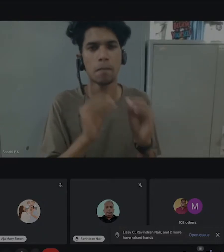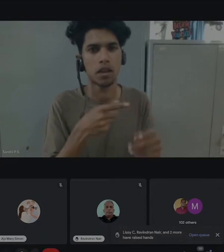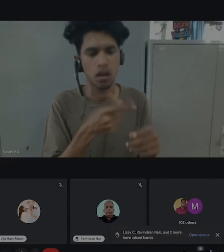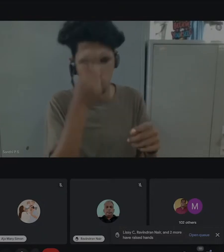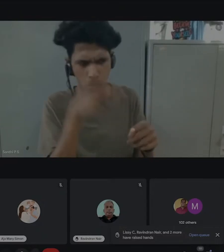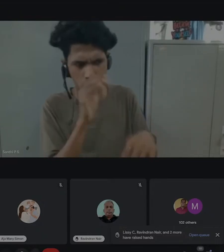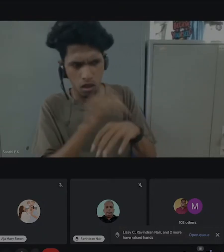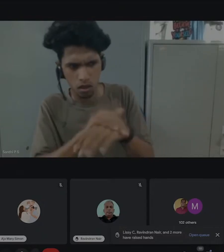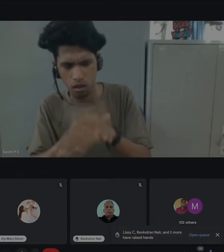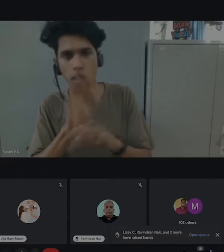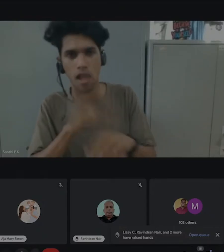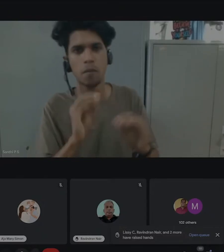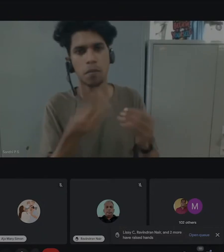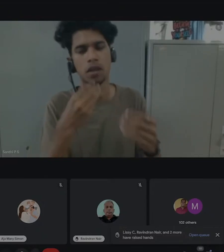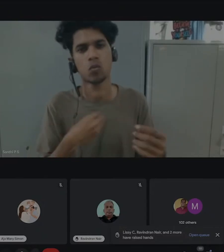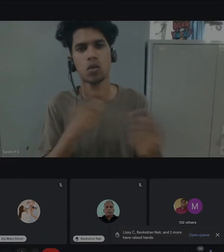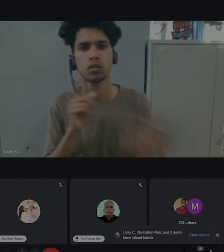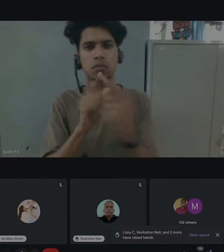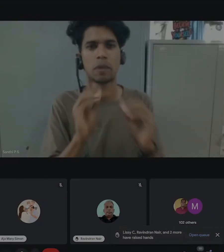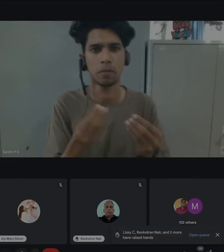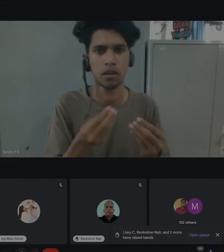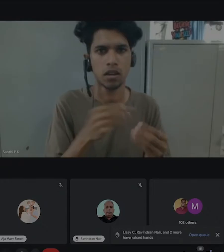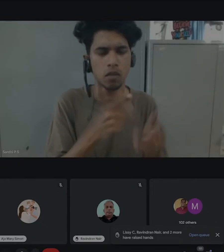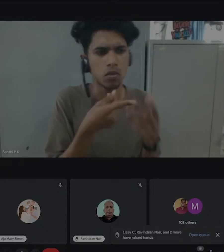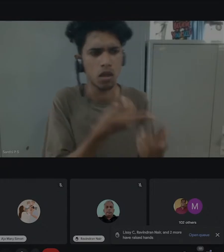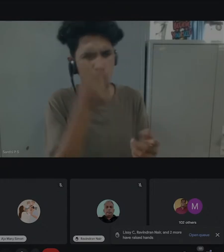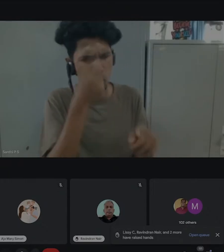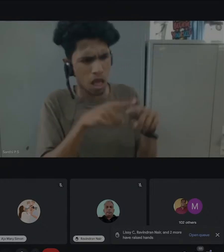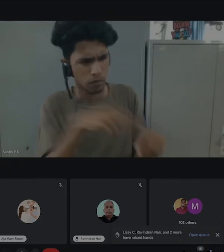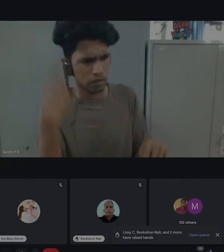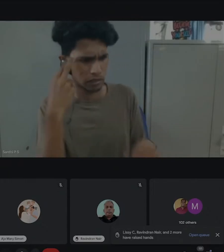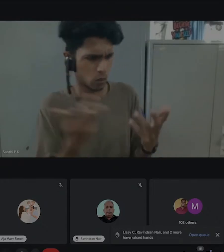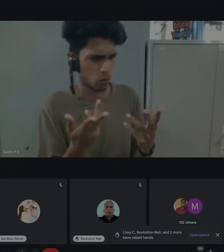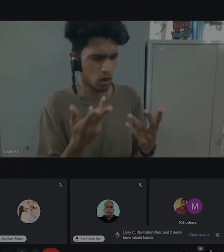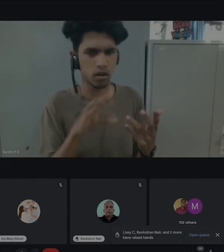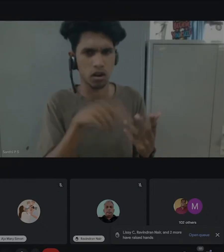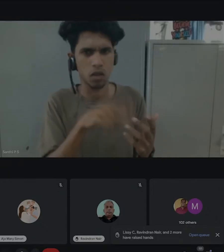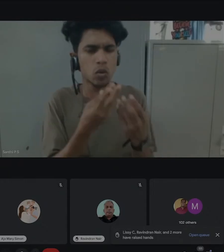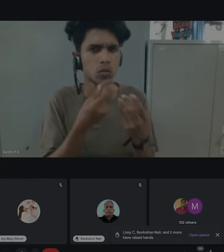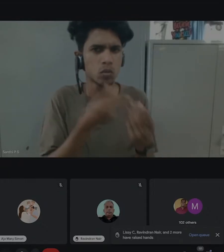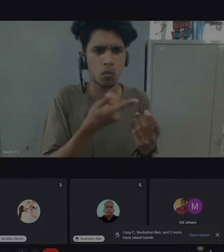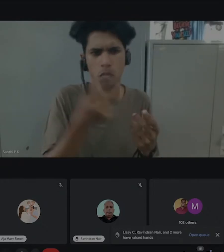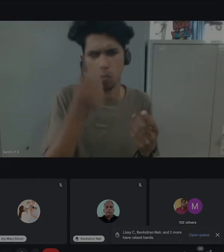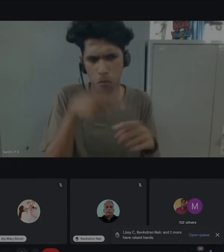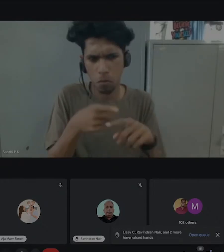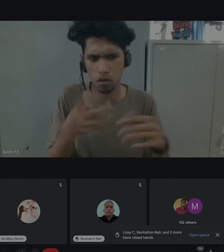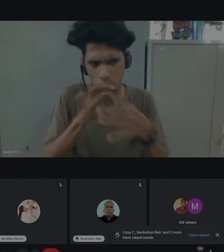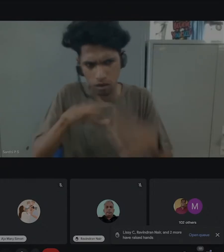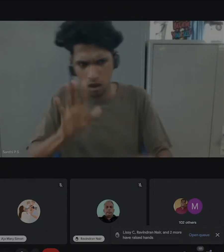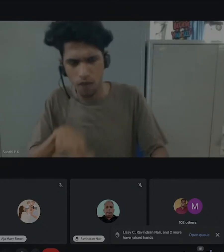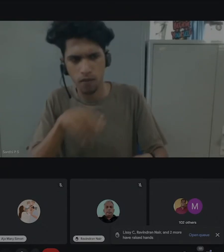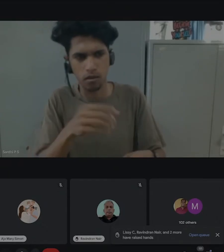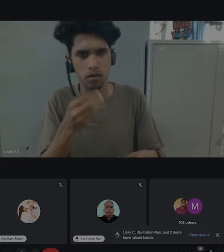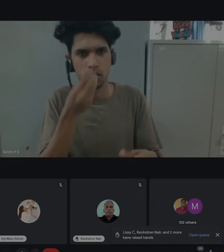ഒരു പീഡിയാട്രീഷ്യനെയോ ഉടനെ കാണിക്കേണ്ടതാണ്. എന്തുകൊണ്ടാണ് അത് ഉണ്ടായിരിക്കുന്നത്? അത് ഇത്തരത്തിലുള്ള എന്തെങ്കിലും പ്രശ്നങ്ങളാണെങ്കിൽ ഫീഡിംഗ് തെറപ്പി ഉടനെ തന്നെ പ്രൊവൈഡ്